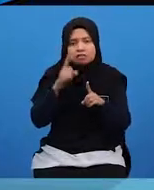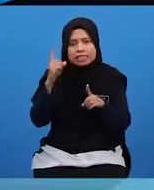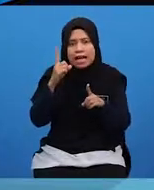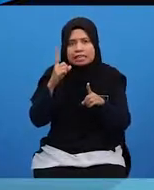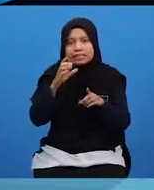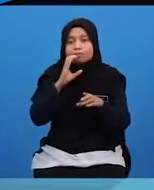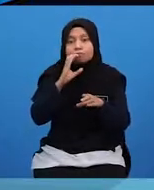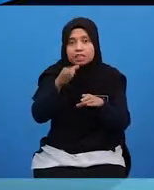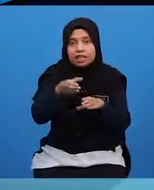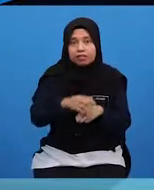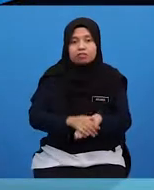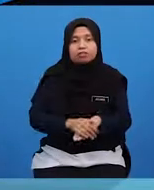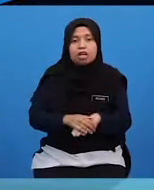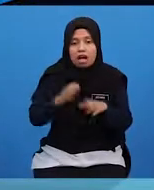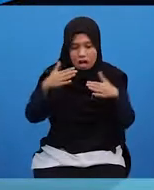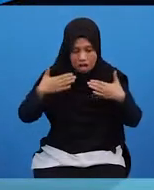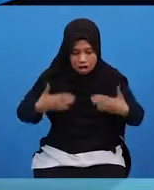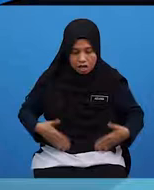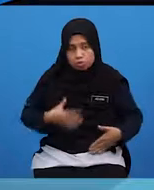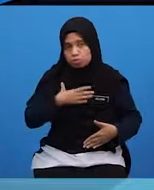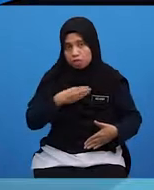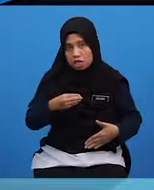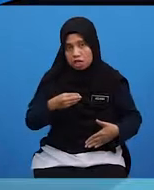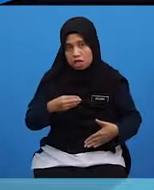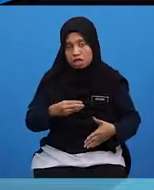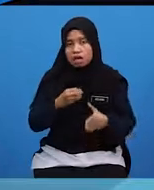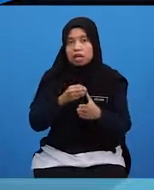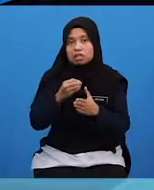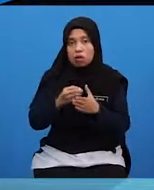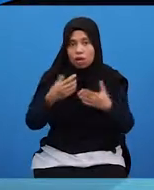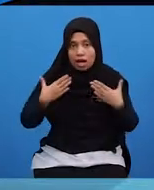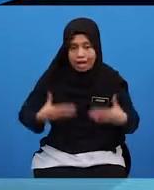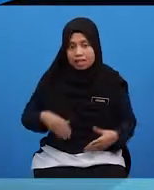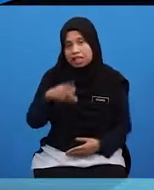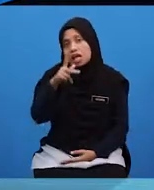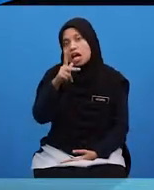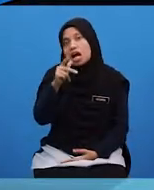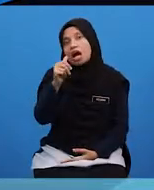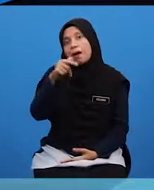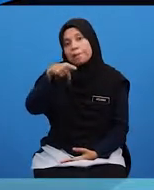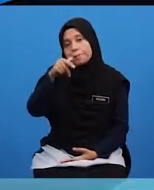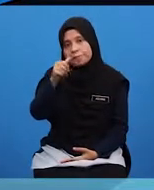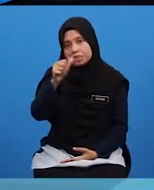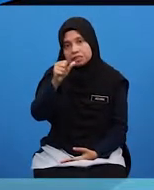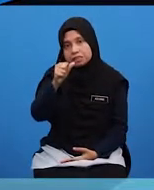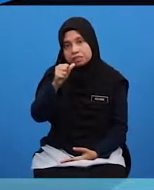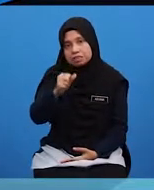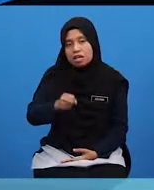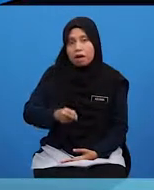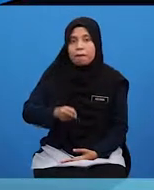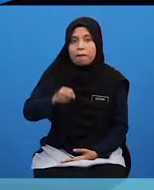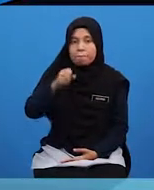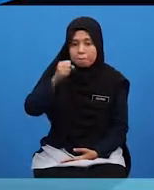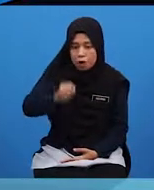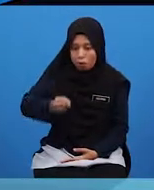cair. Kain putih atau dikenali sebagai kain kapas. Blok atau